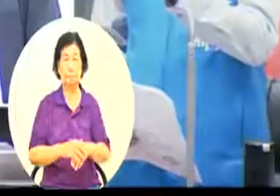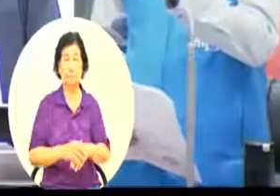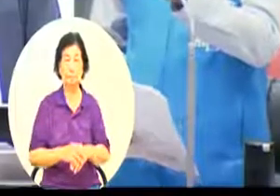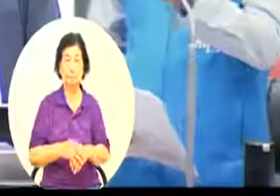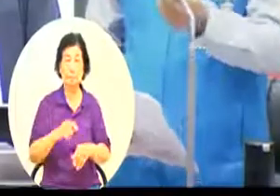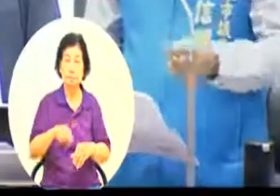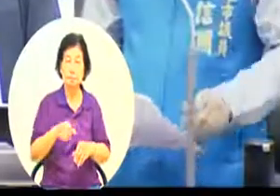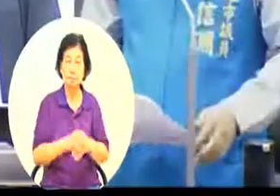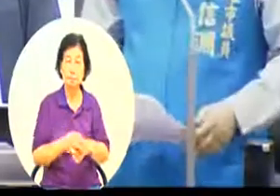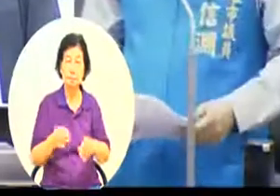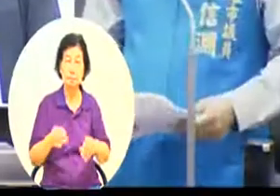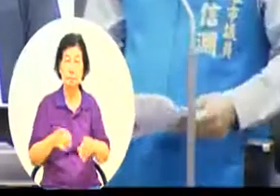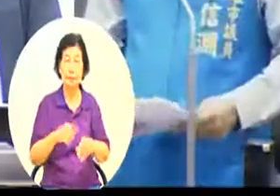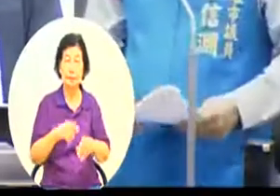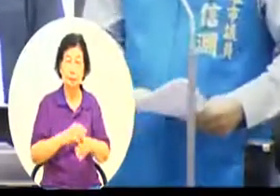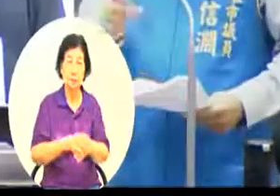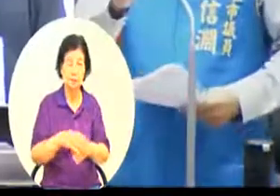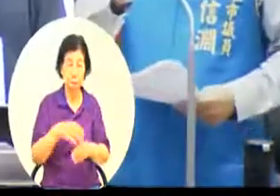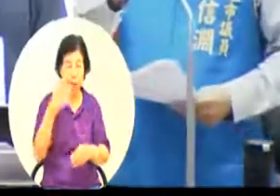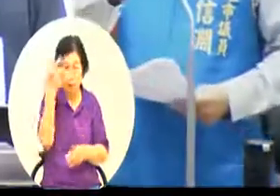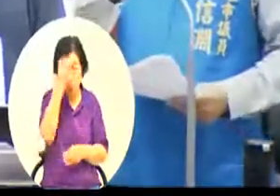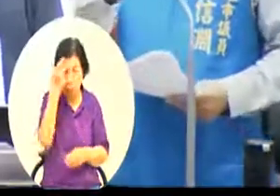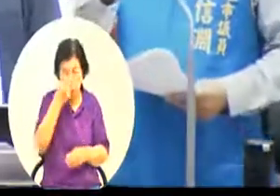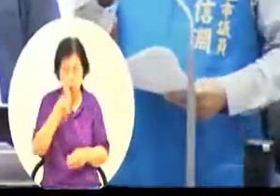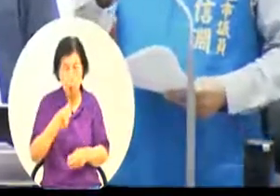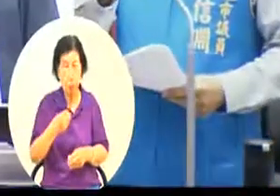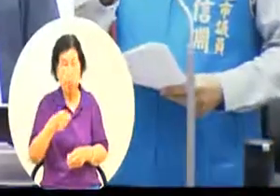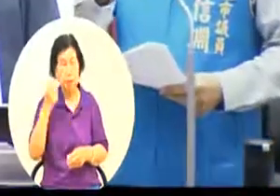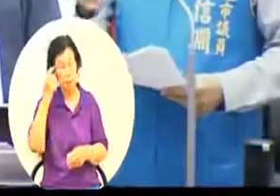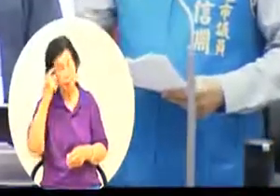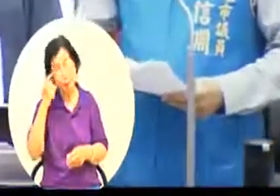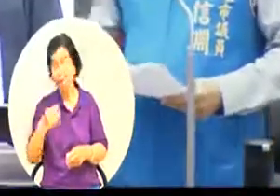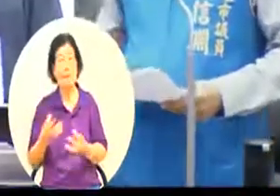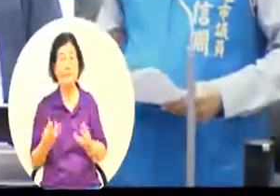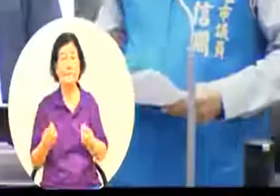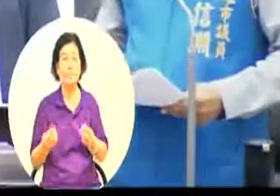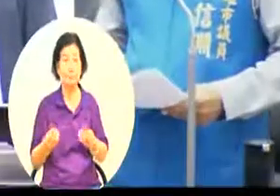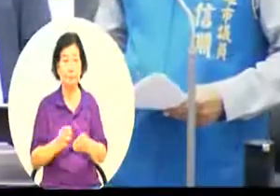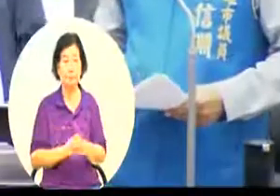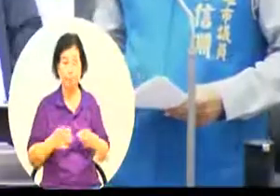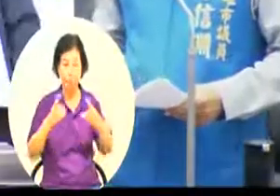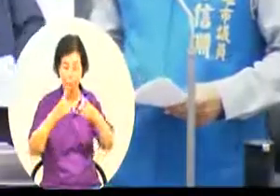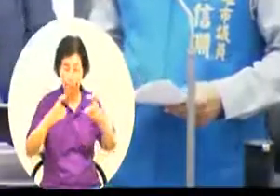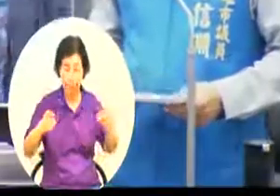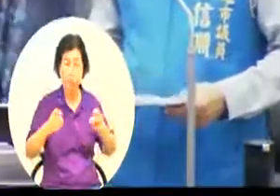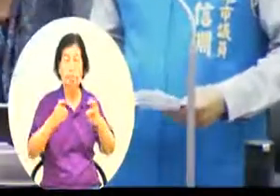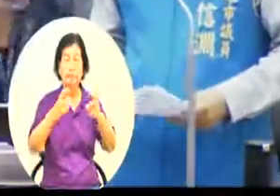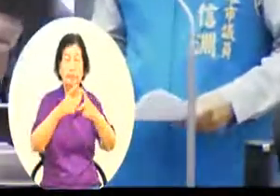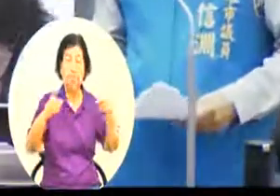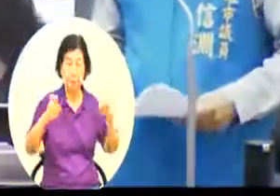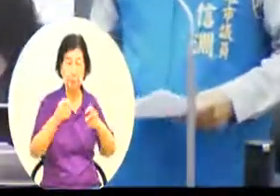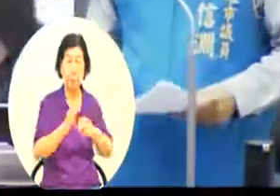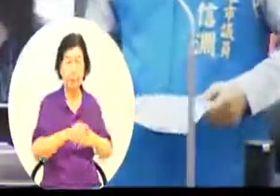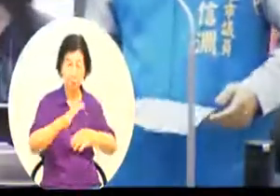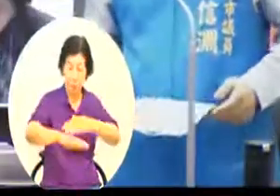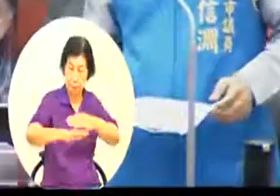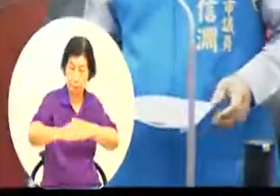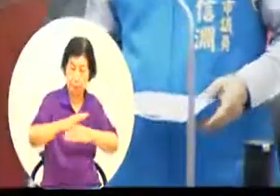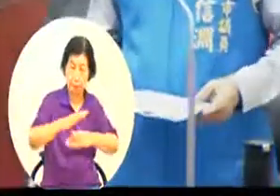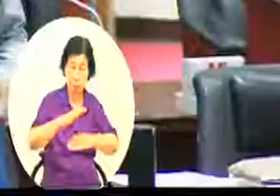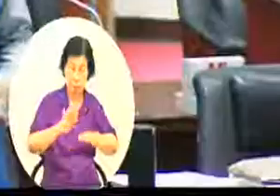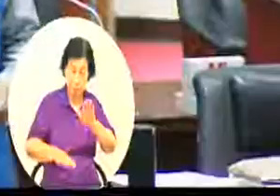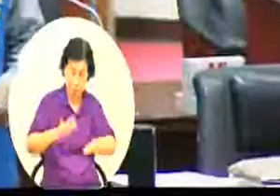我们也没有悲观的权利，我们认为城市的愿景我们是一步一脚印。谢谢。 好，谢谢市